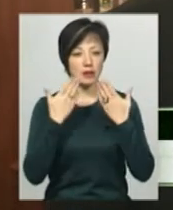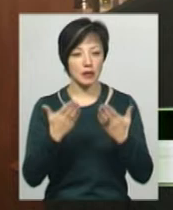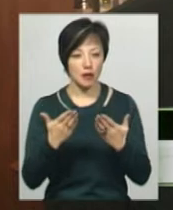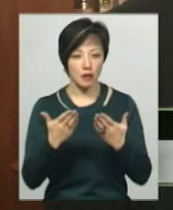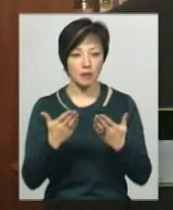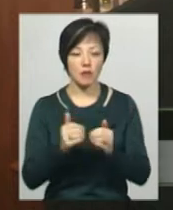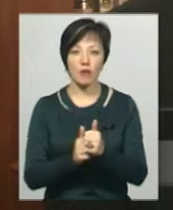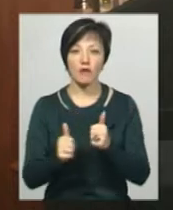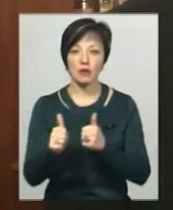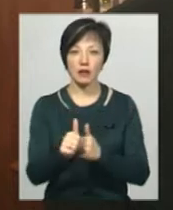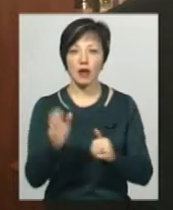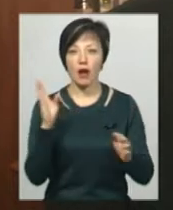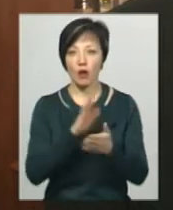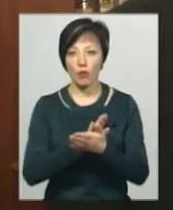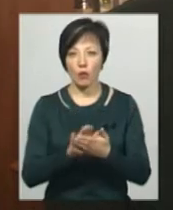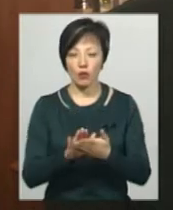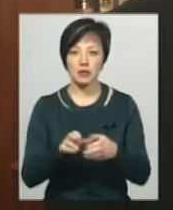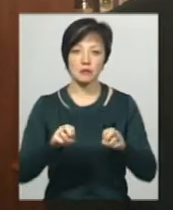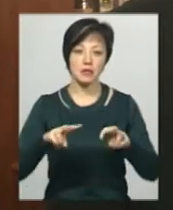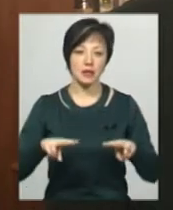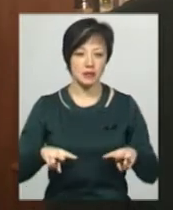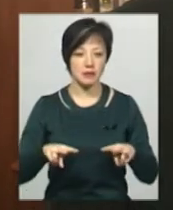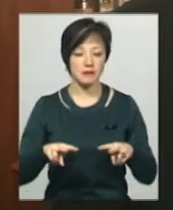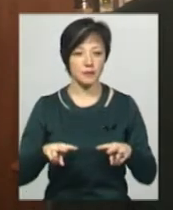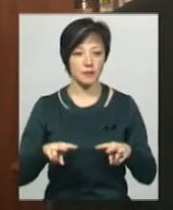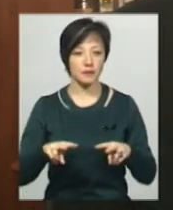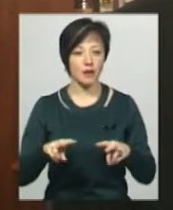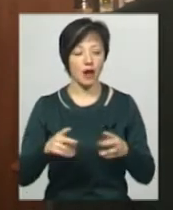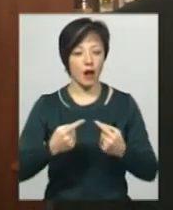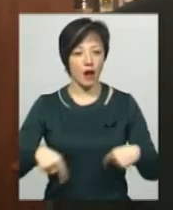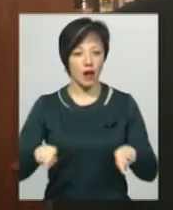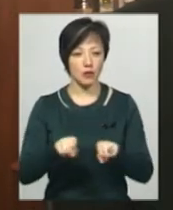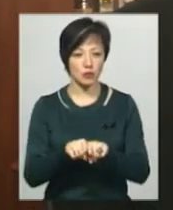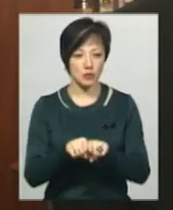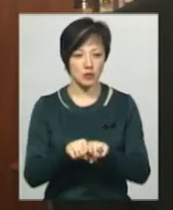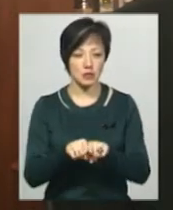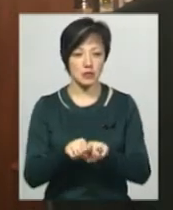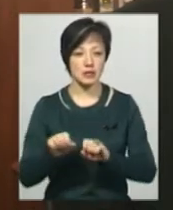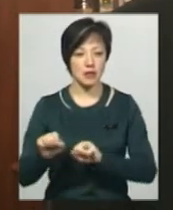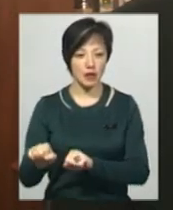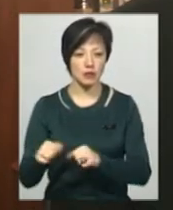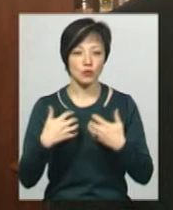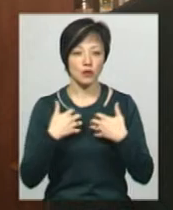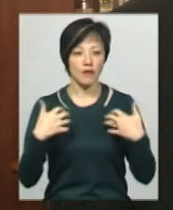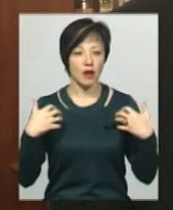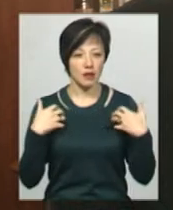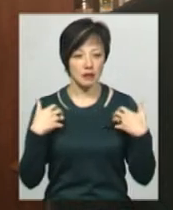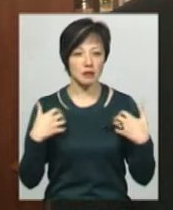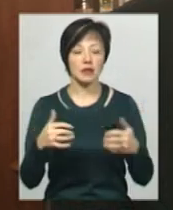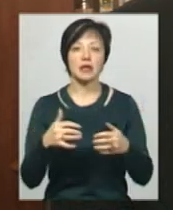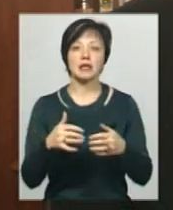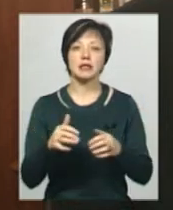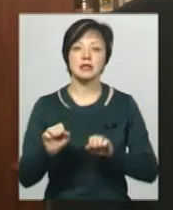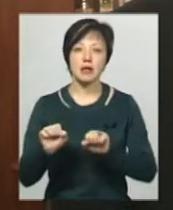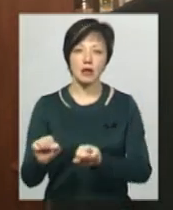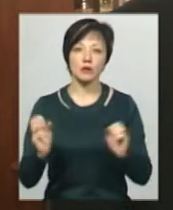провідних екологів, там спеціалістів в галузі захисту тварин, захисту